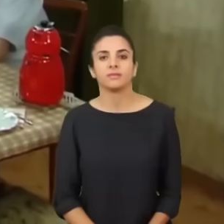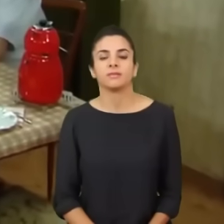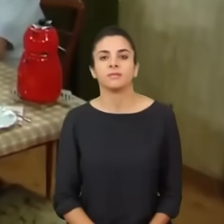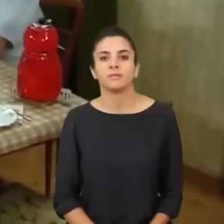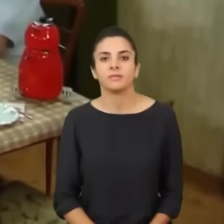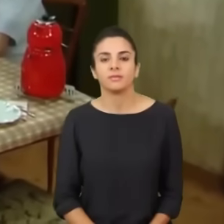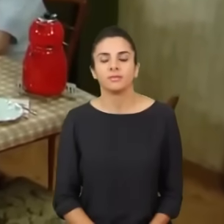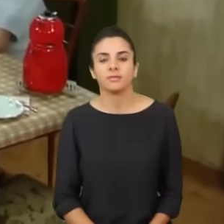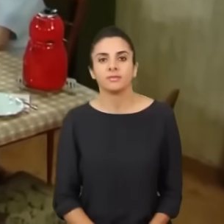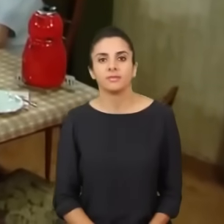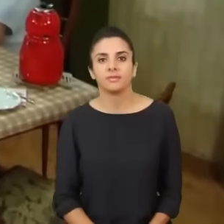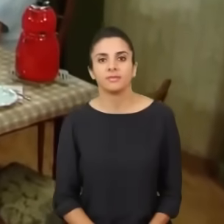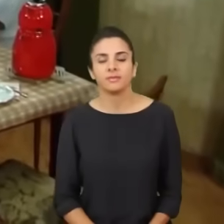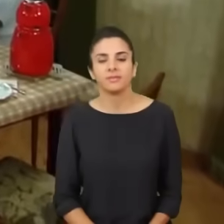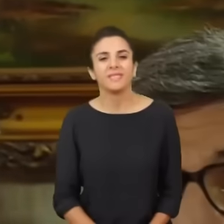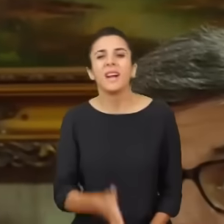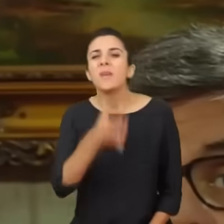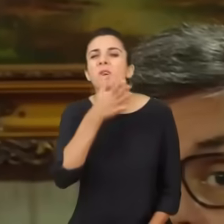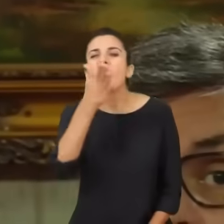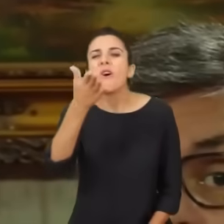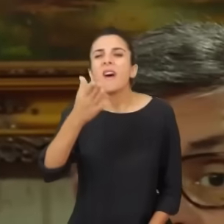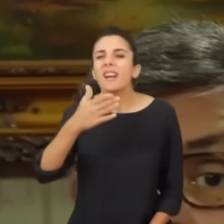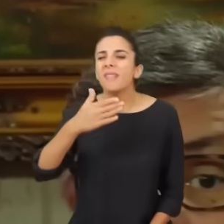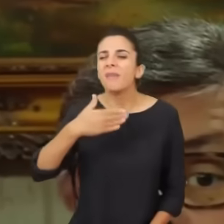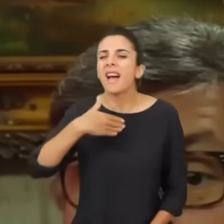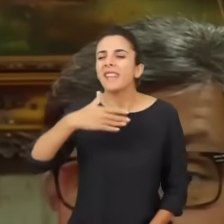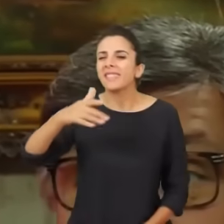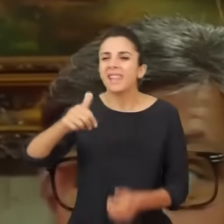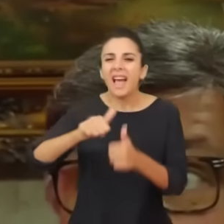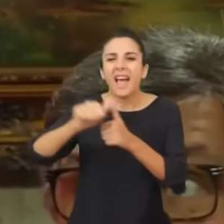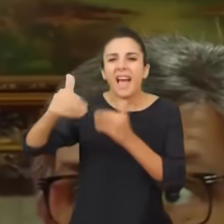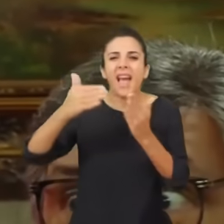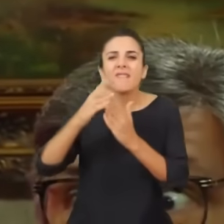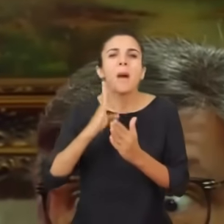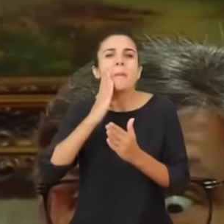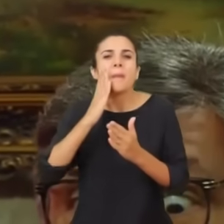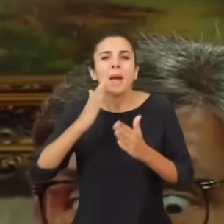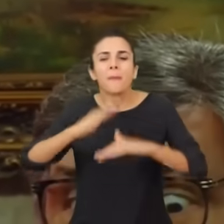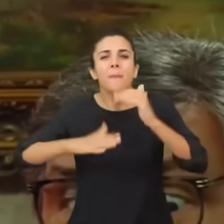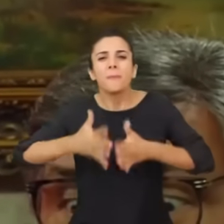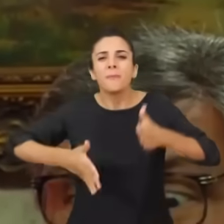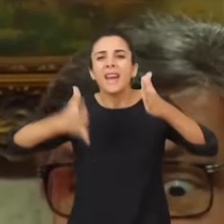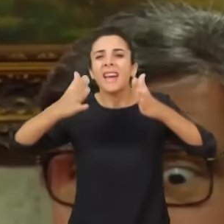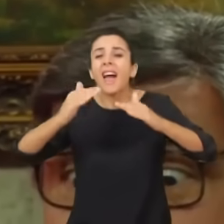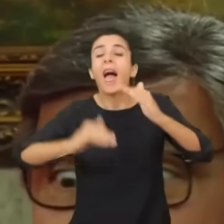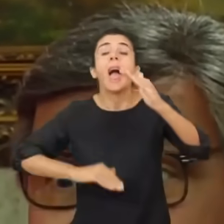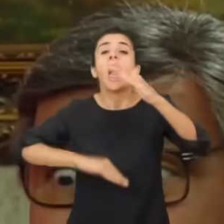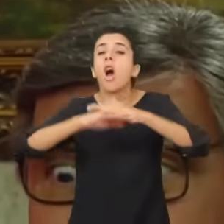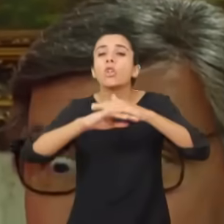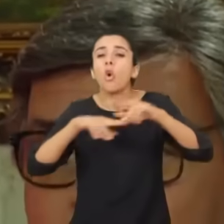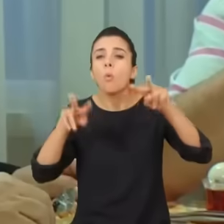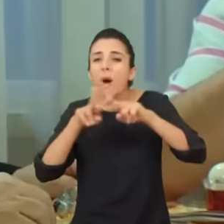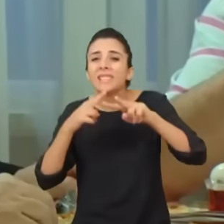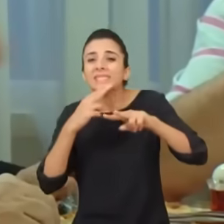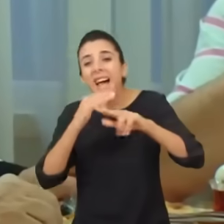Fehmi'ciğim. Şey yok mu bizim şu köşedeki pembe binanın üst katında hani Mukaddes Hanım oturur. Onun tam altı Ayla Hanım